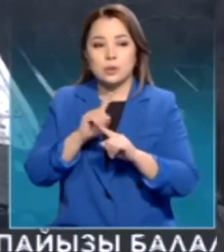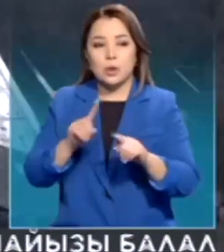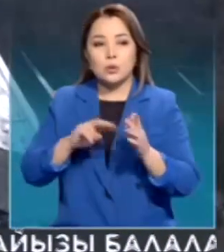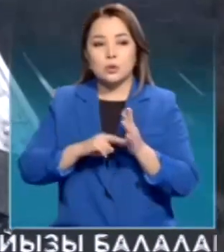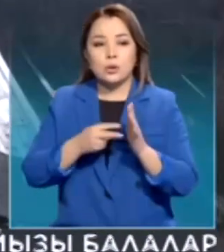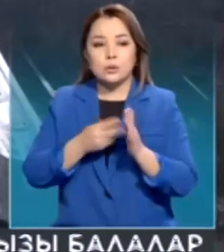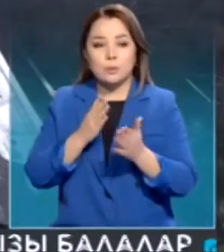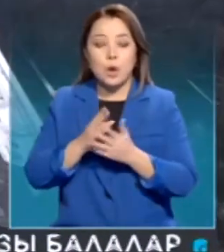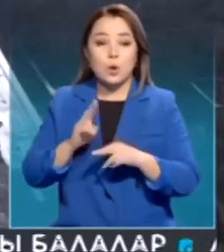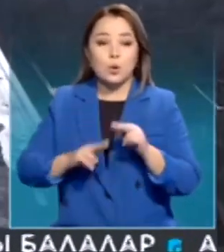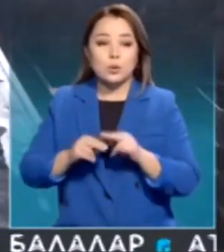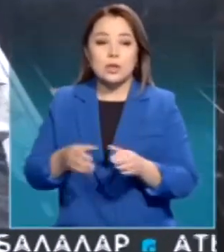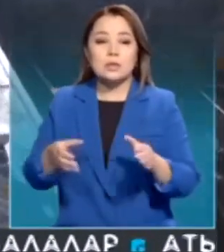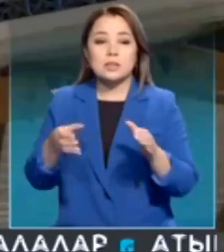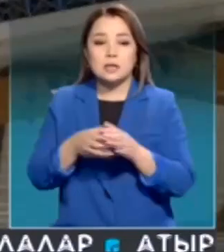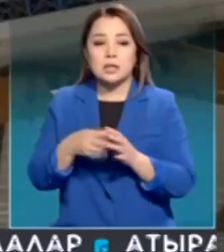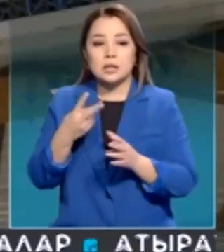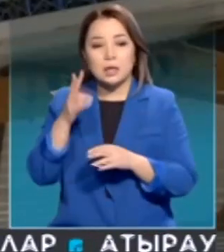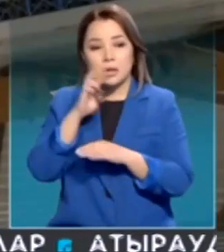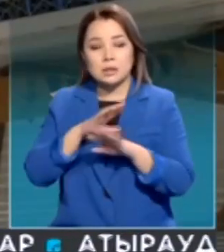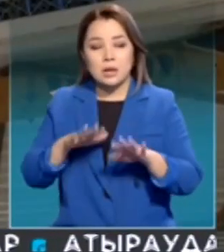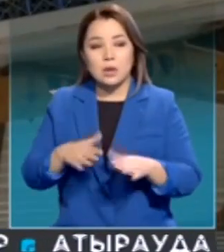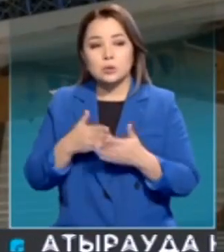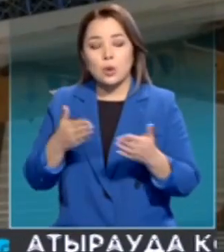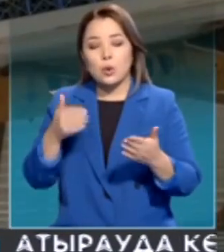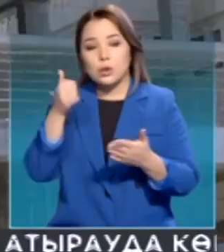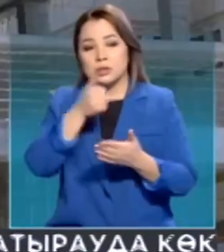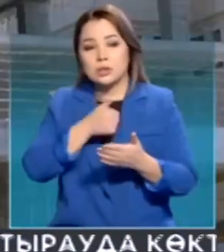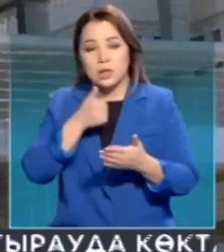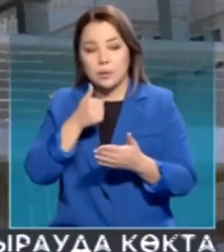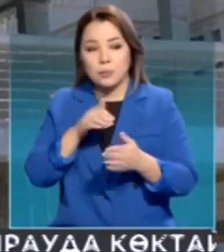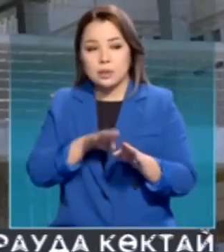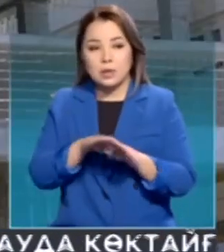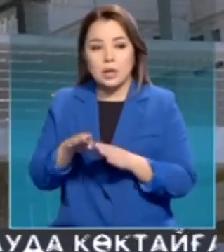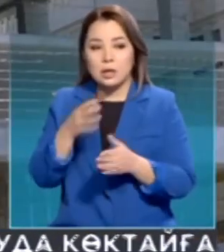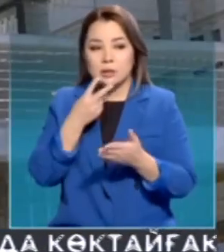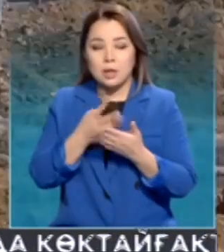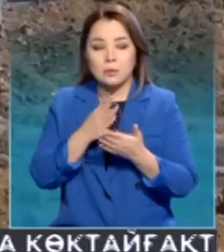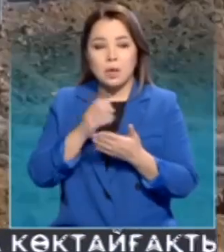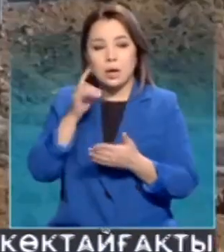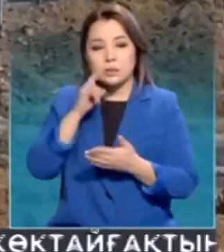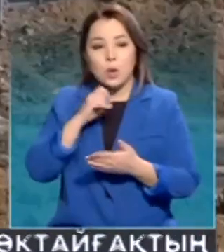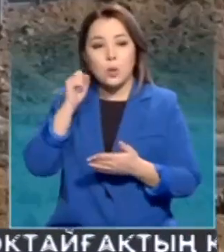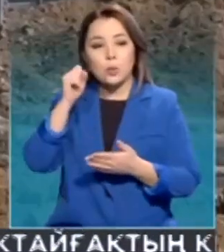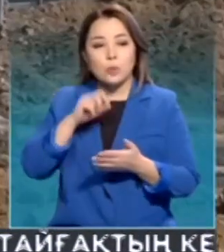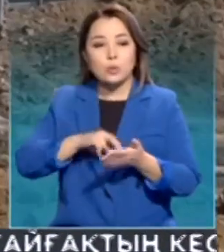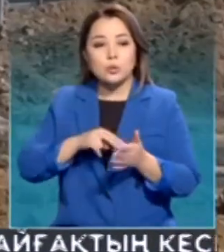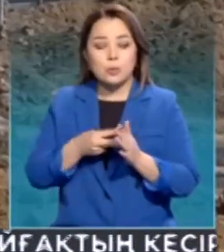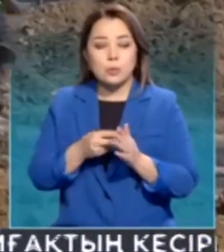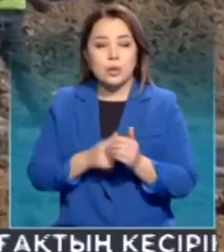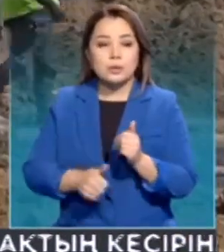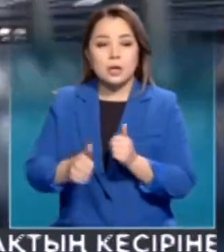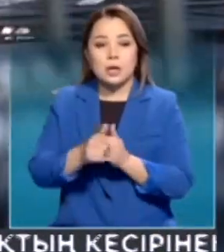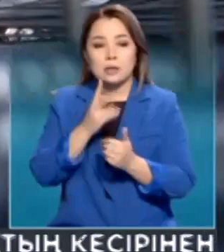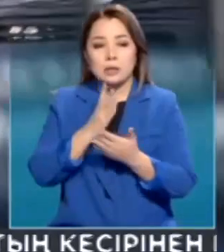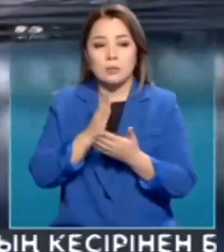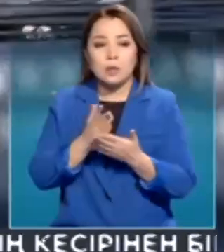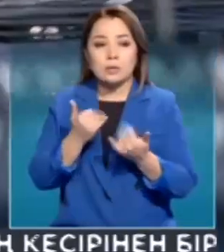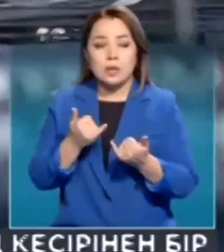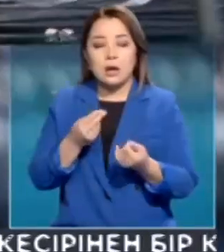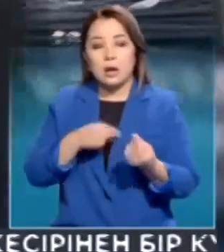жоспарлап отыр. Құрылыс саласында да екі ел соңғы жылдары ортақ істі қолға алған. Мұнда да Қазақстанның Өзбекстандағы жобалары көш бастап тұр.